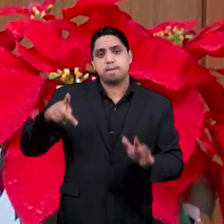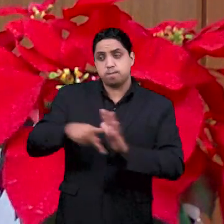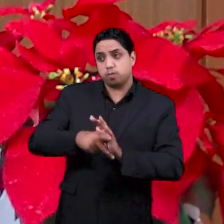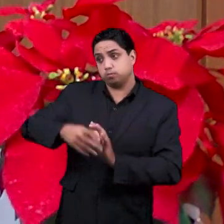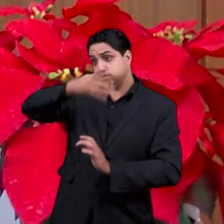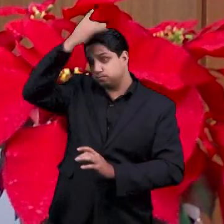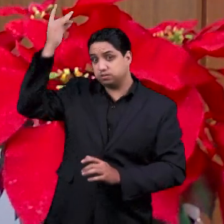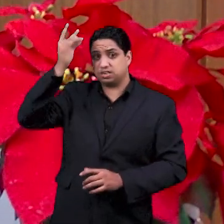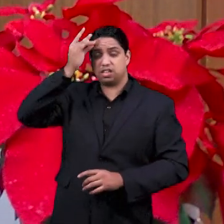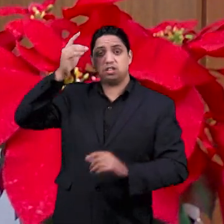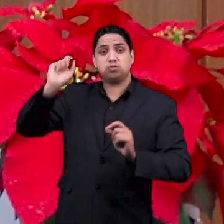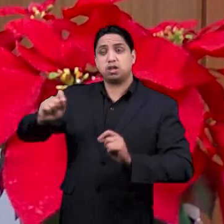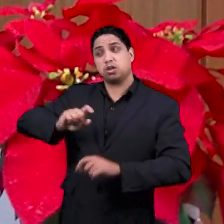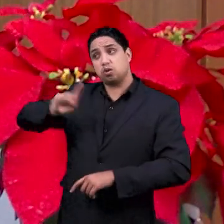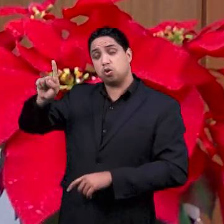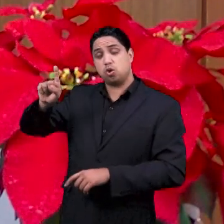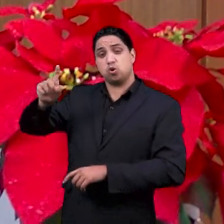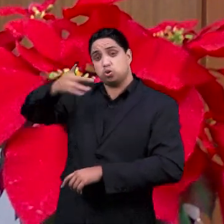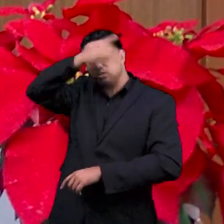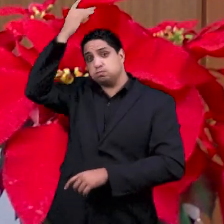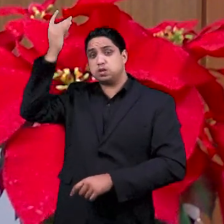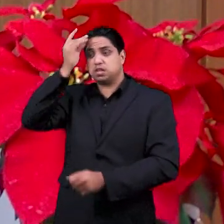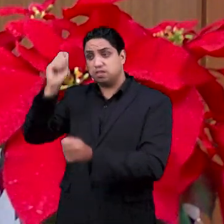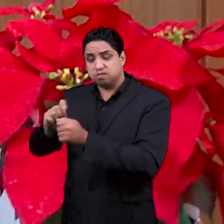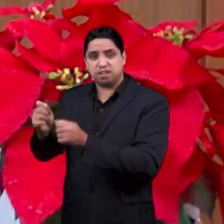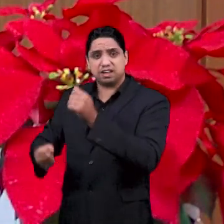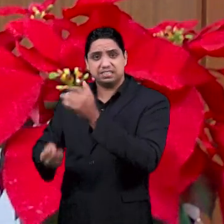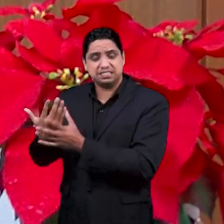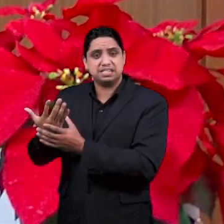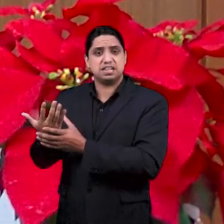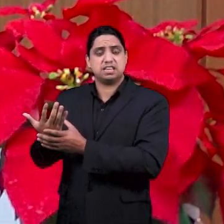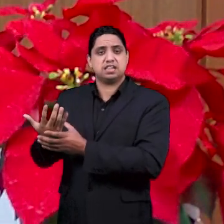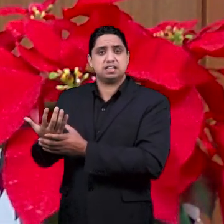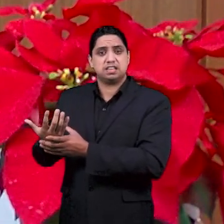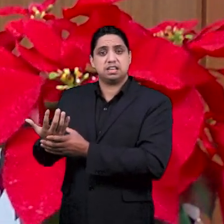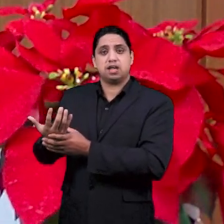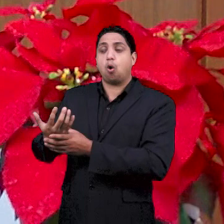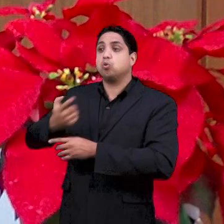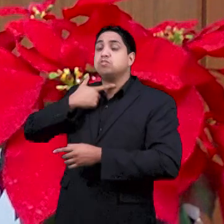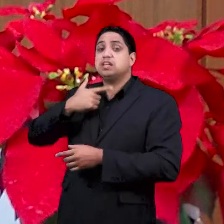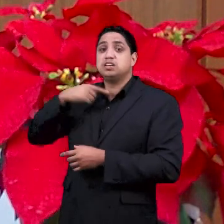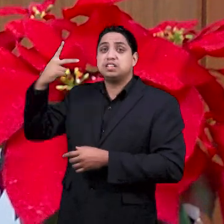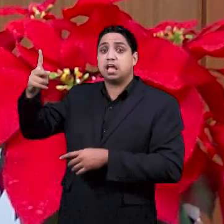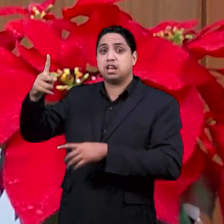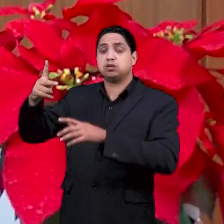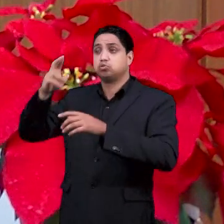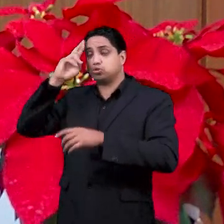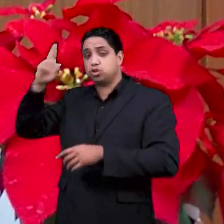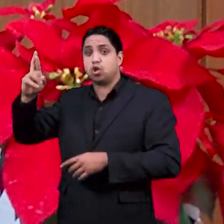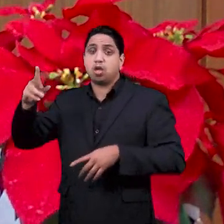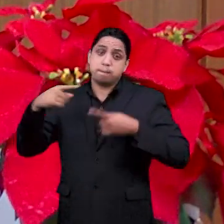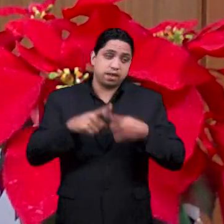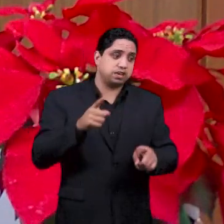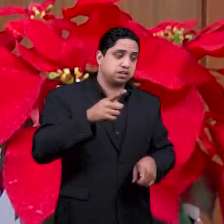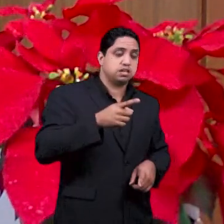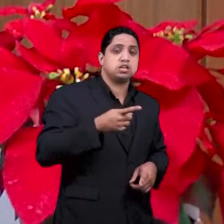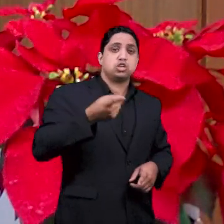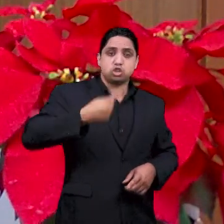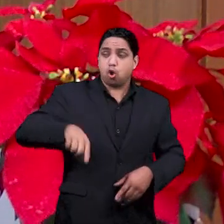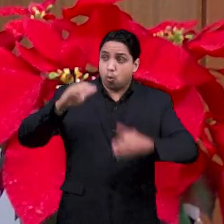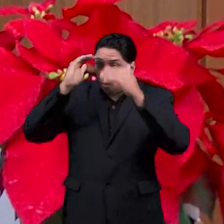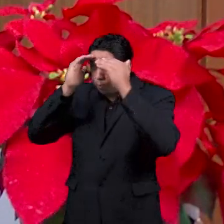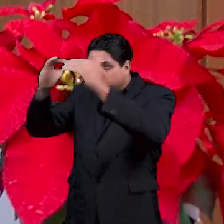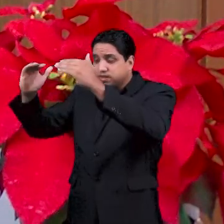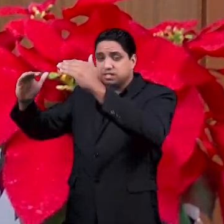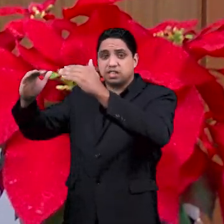от людей, не от их идей, а от Духа Святого, где человек исполняет волю Божью, призвавшего